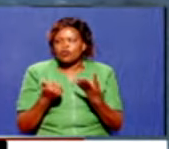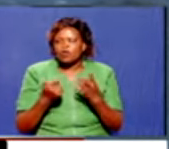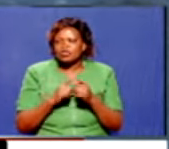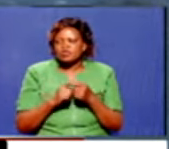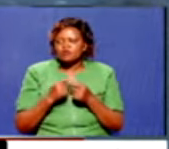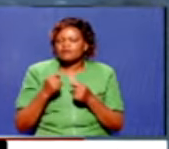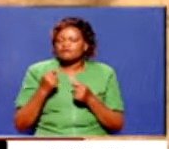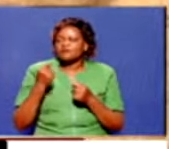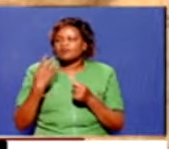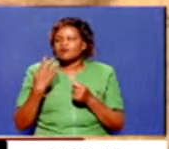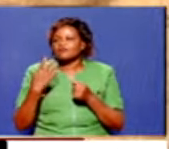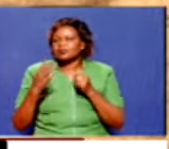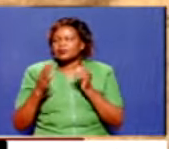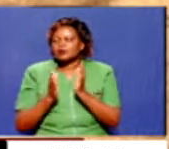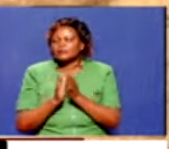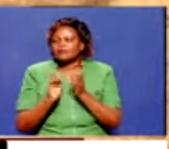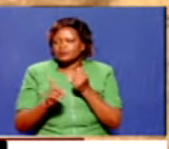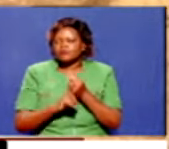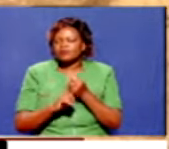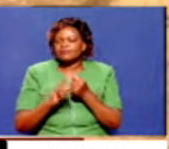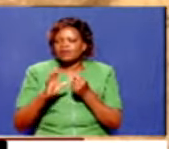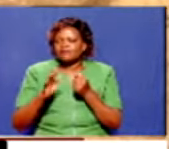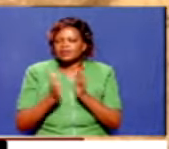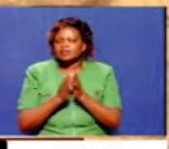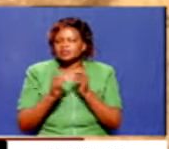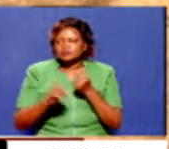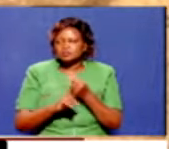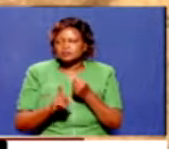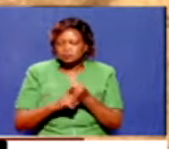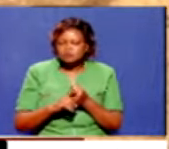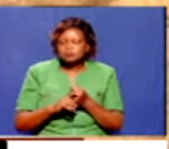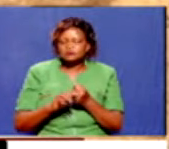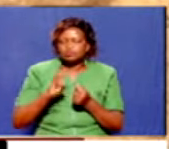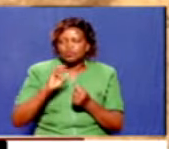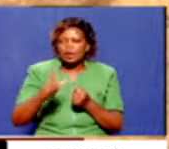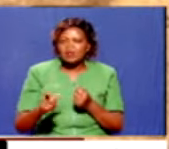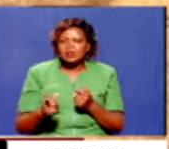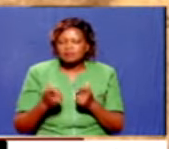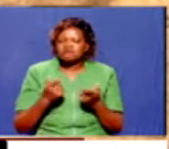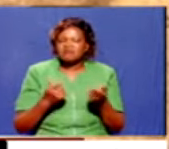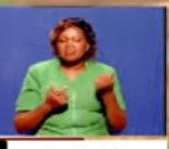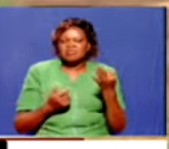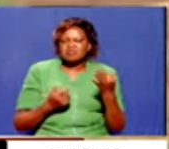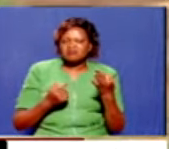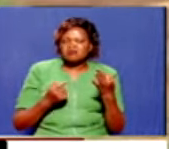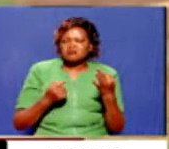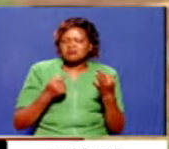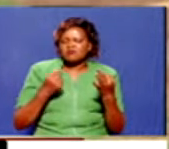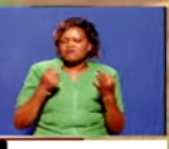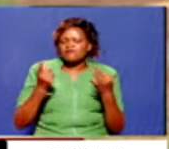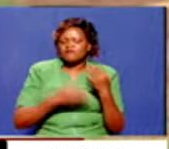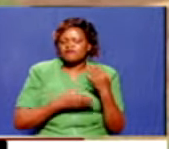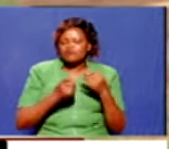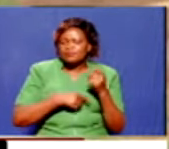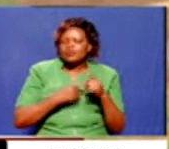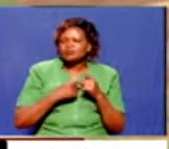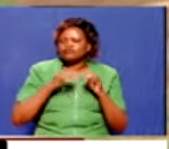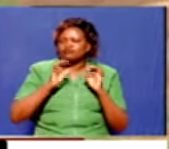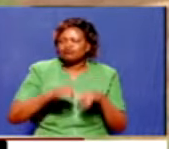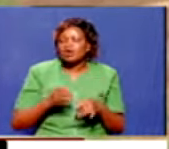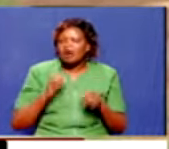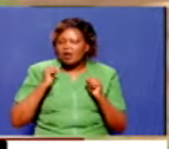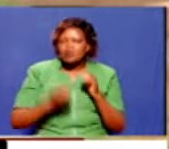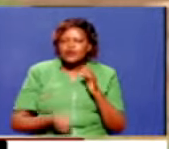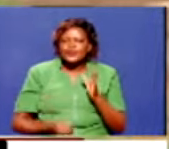and the 6th well. Kagongo alisema visima 3 kati ya vile vilivyochimba vina uwezo wa kuzalisha